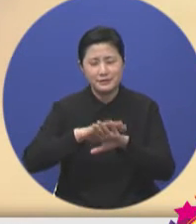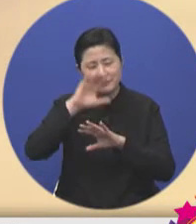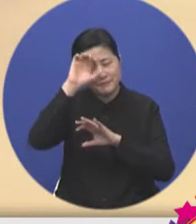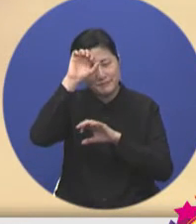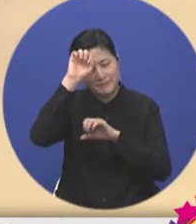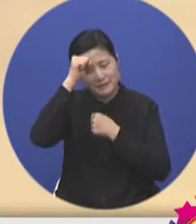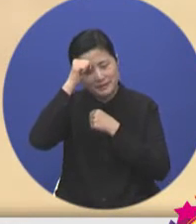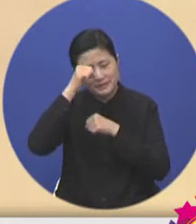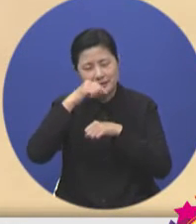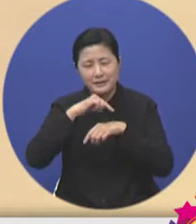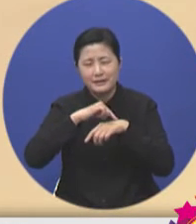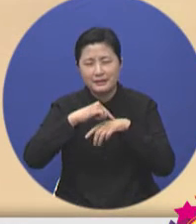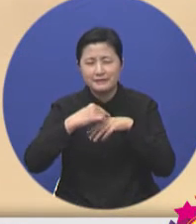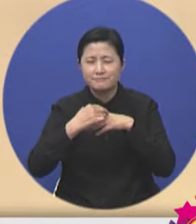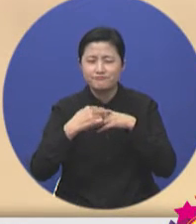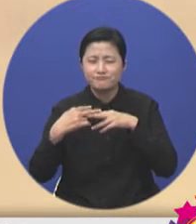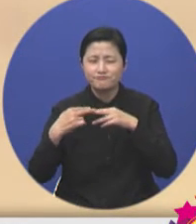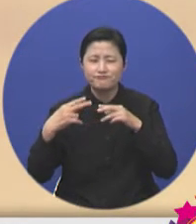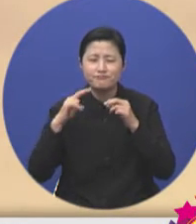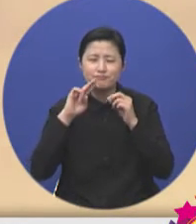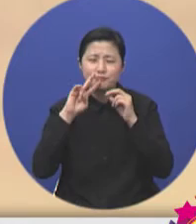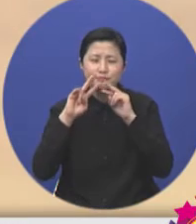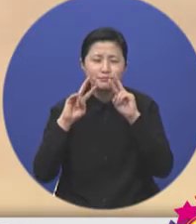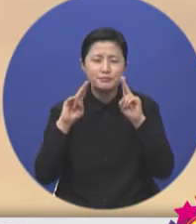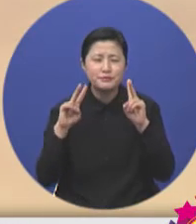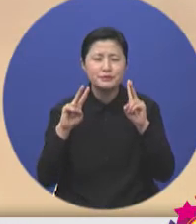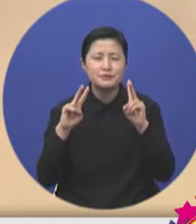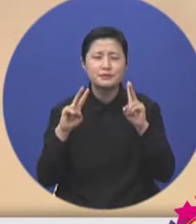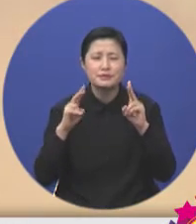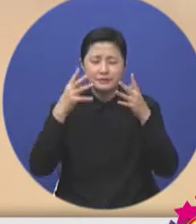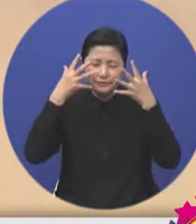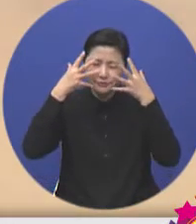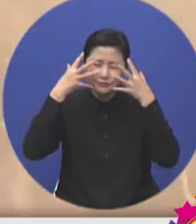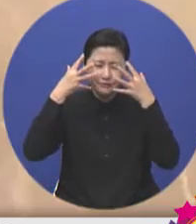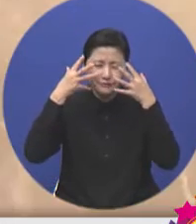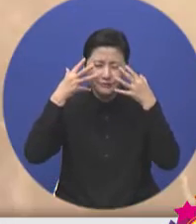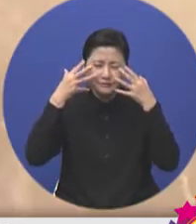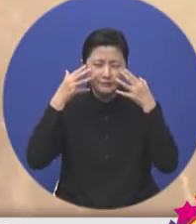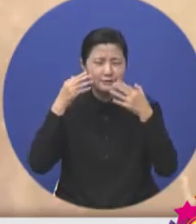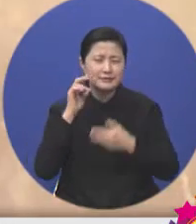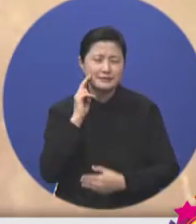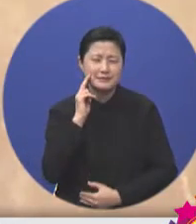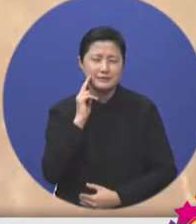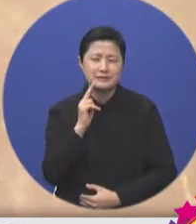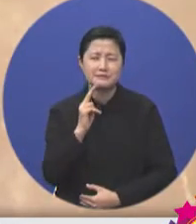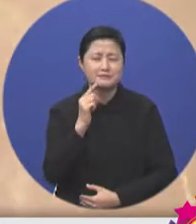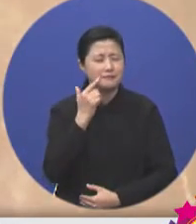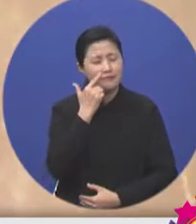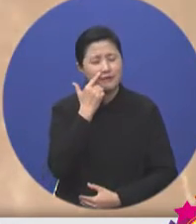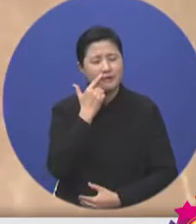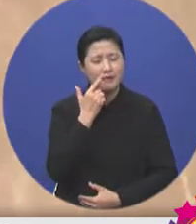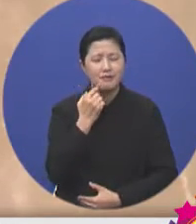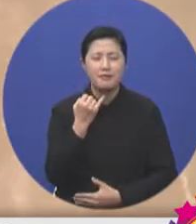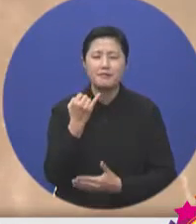손발이 틈이 가고 한 주름이 굵어지신